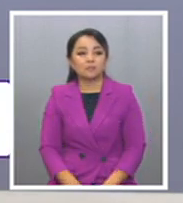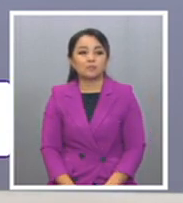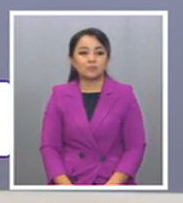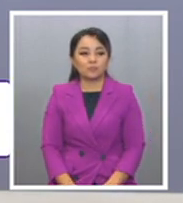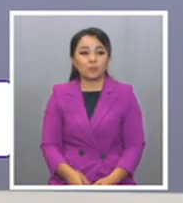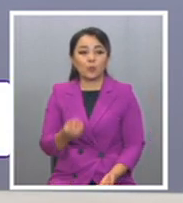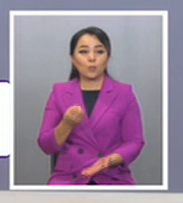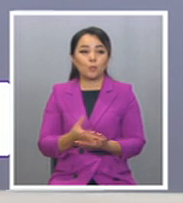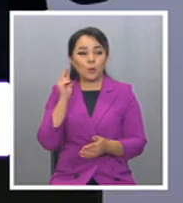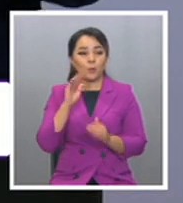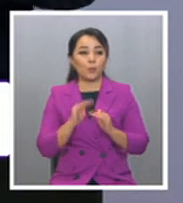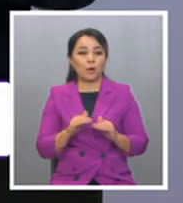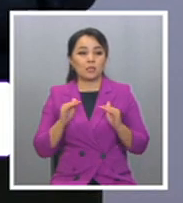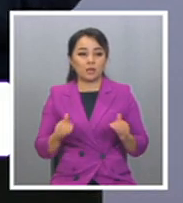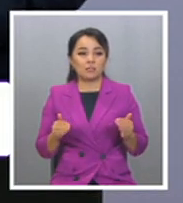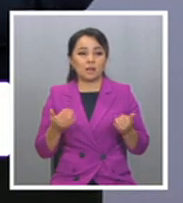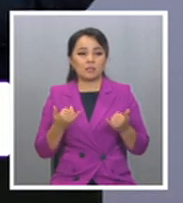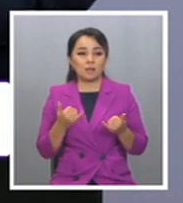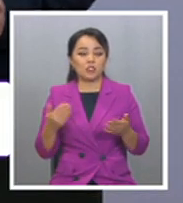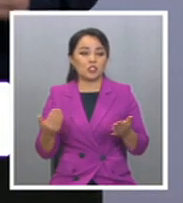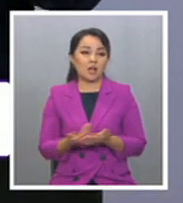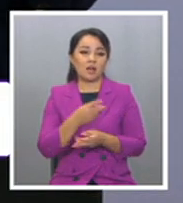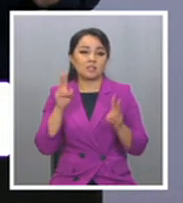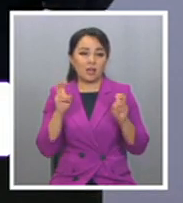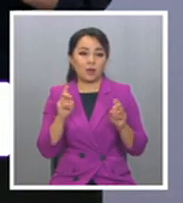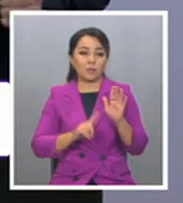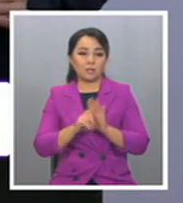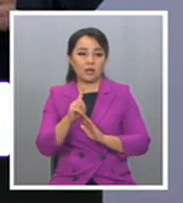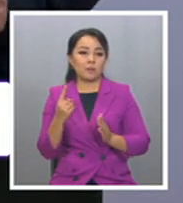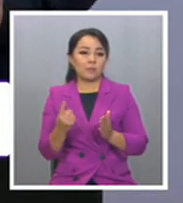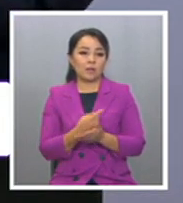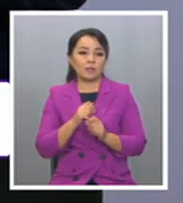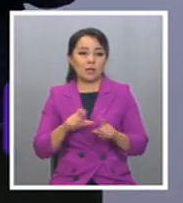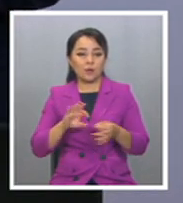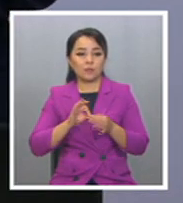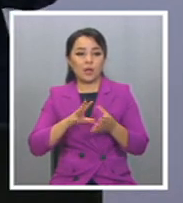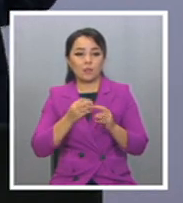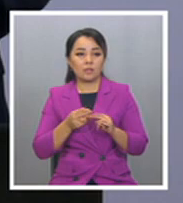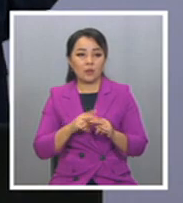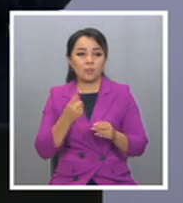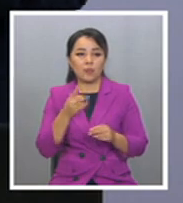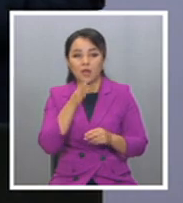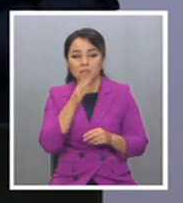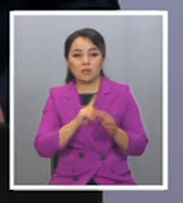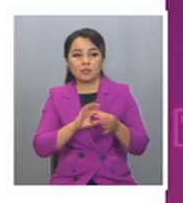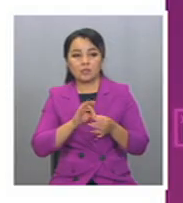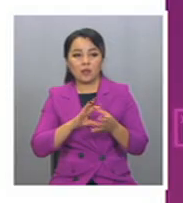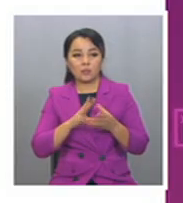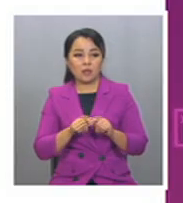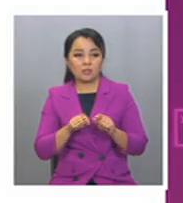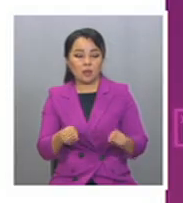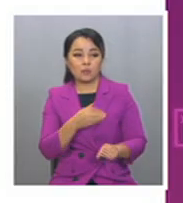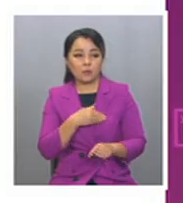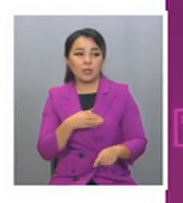Құрметті оқушылар, жаңа тақырыпқа кіріспес бұрын алдыңғы сабақта алған білімімізді бір сабақтап алсақ, ол үшін